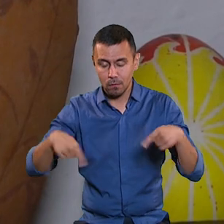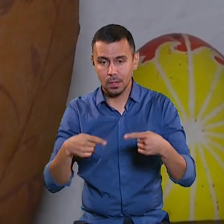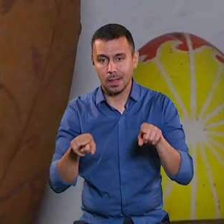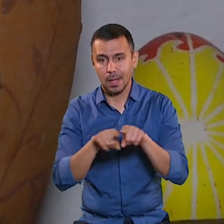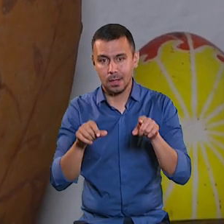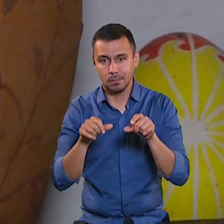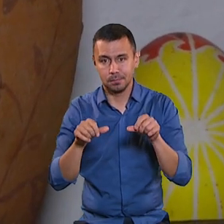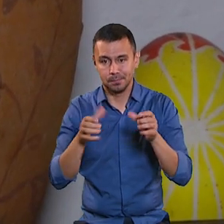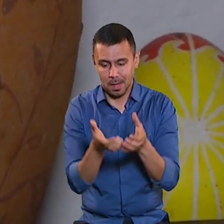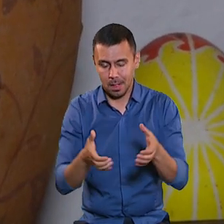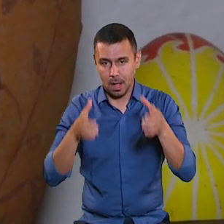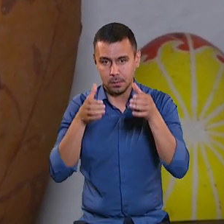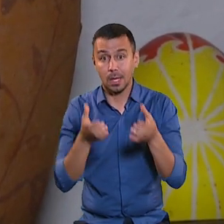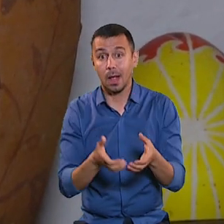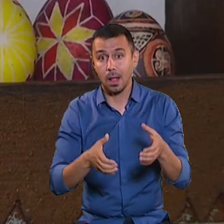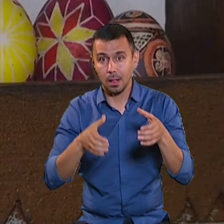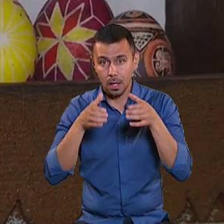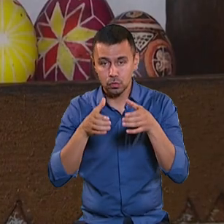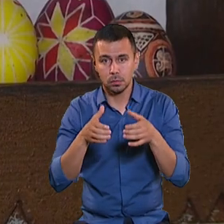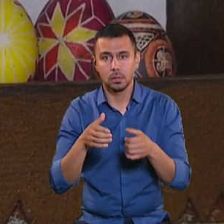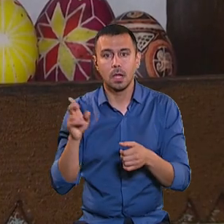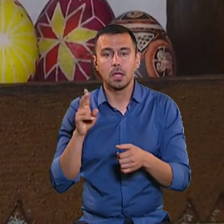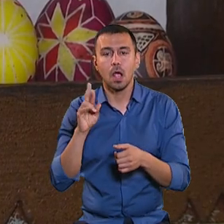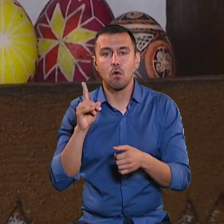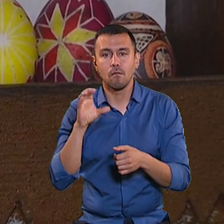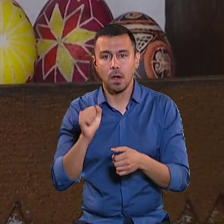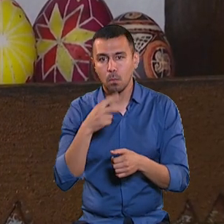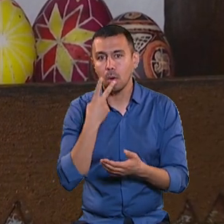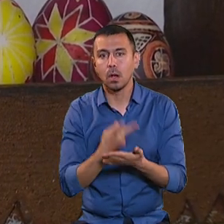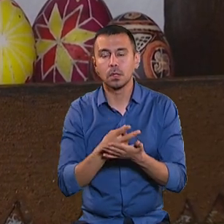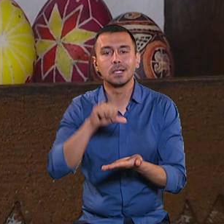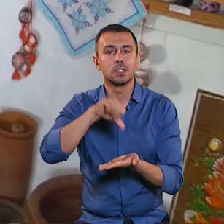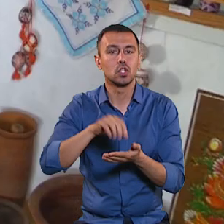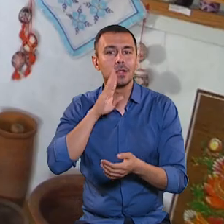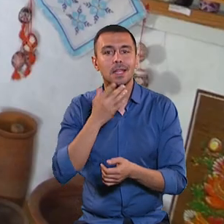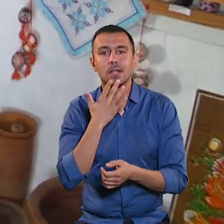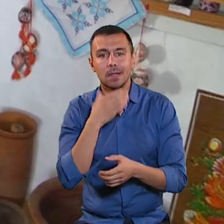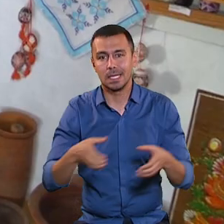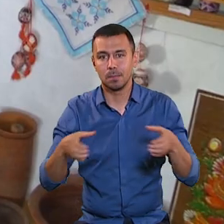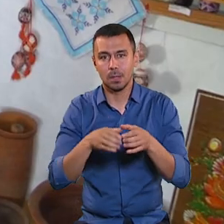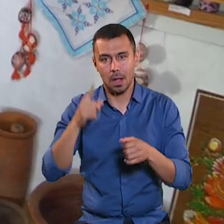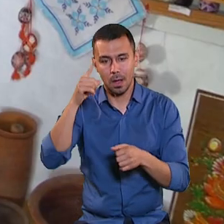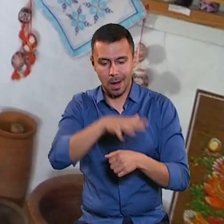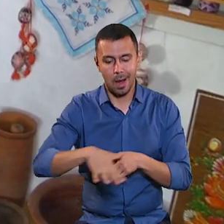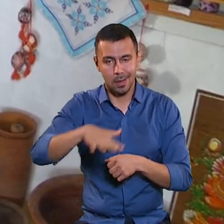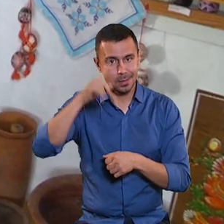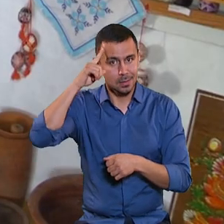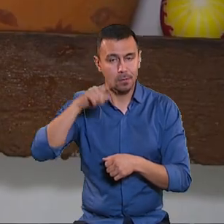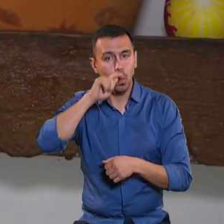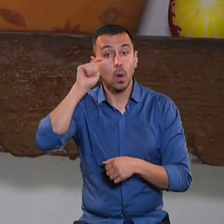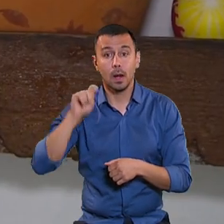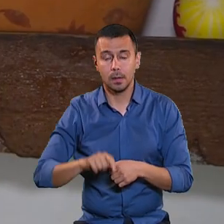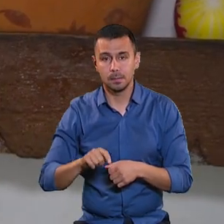витвір глечик адамівського гончаря Якова бацуци показує членкиня Національної спілки краєзнавців України Валентина